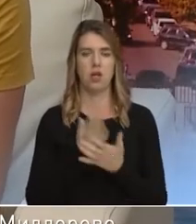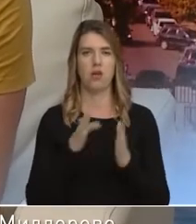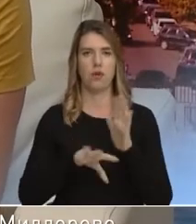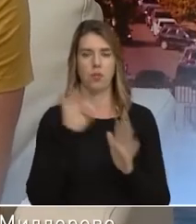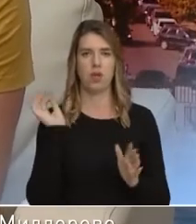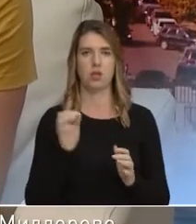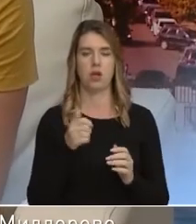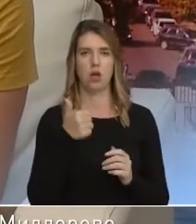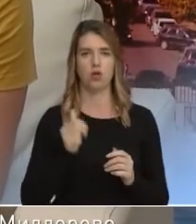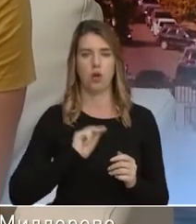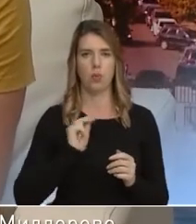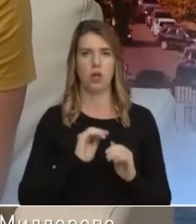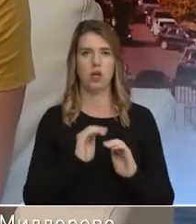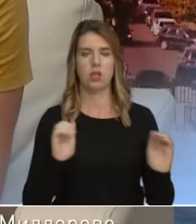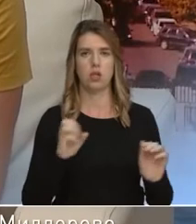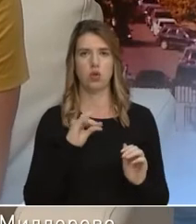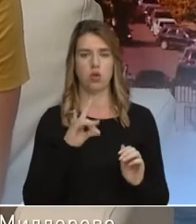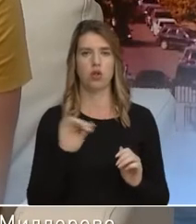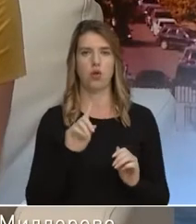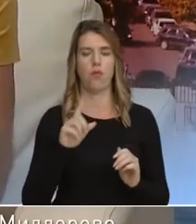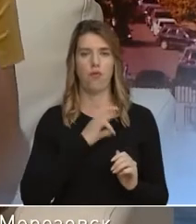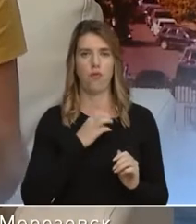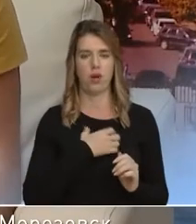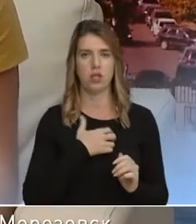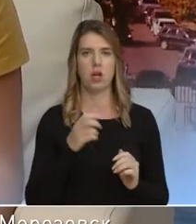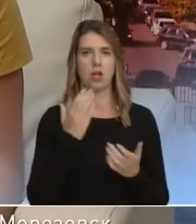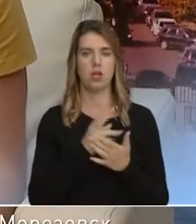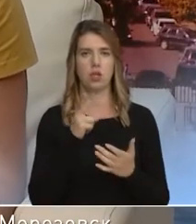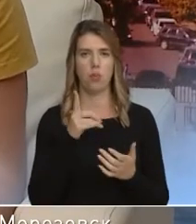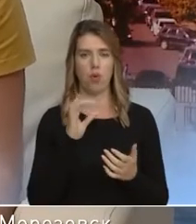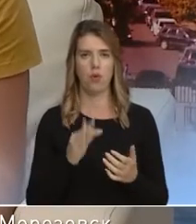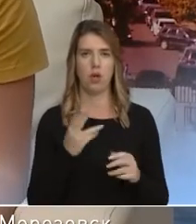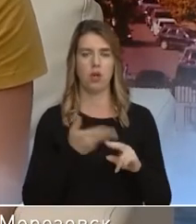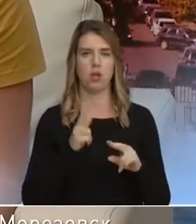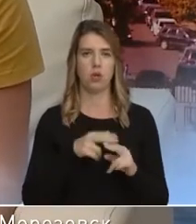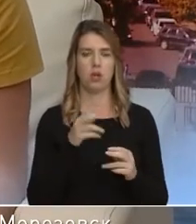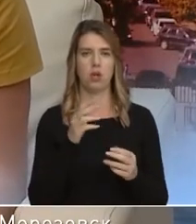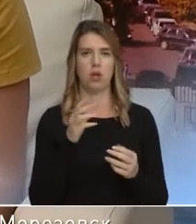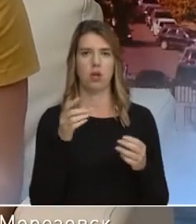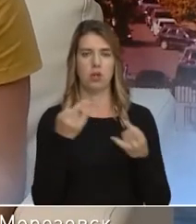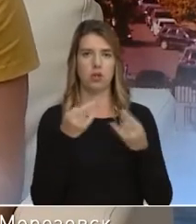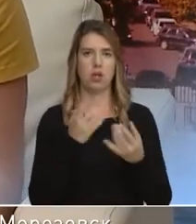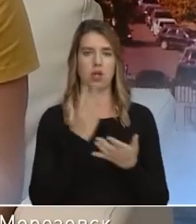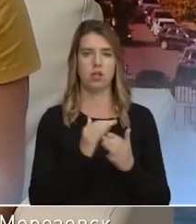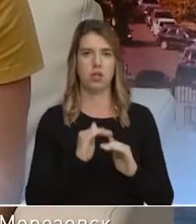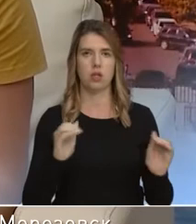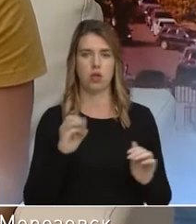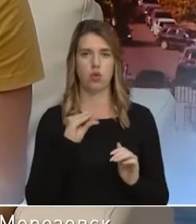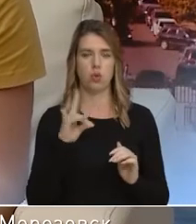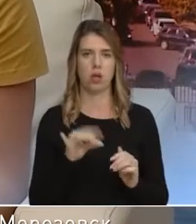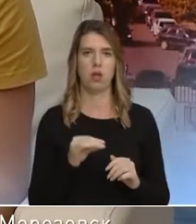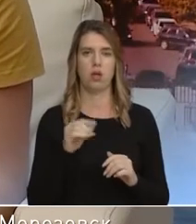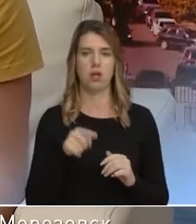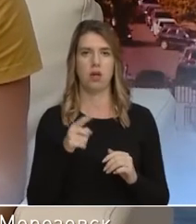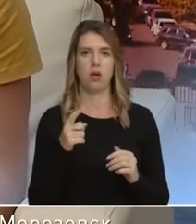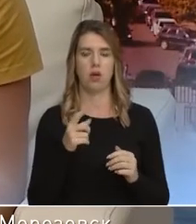выбирается та или иная работа. И есть еще детское жюри, что очень важно, потому что помимо профессионалов, которые маститые телевизионщики, есть еще детское жюри, то